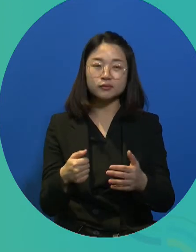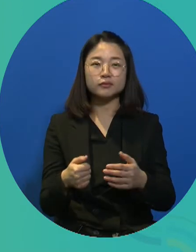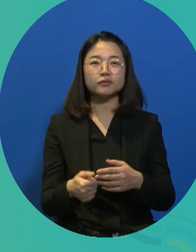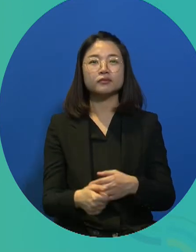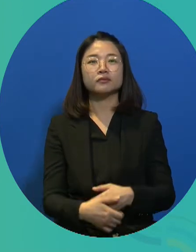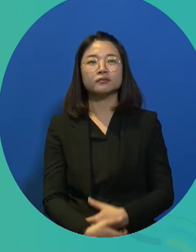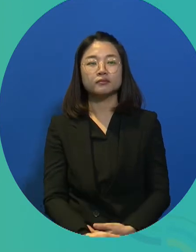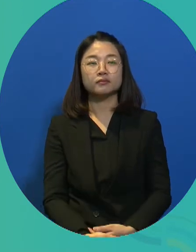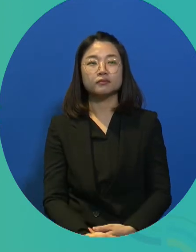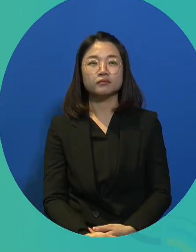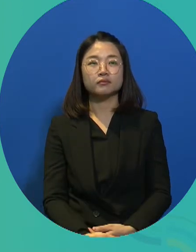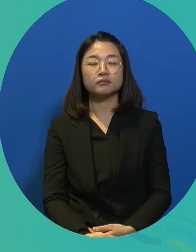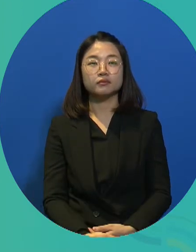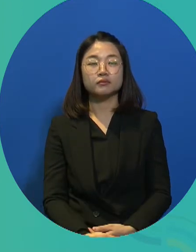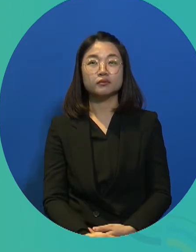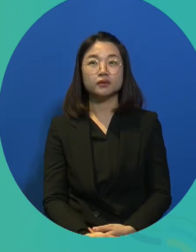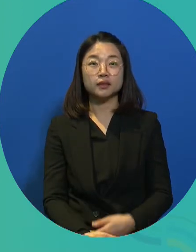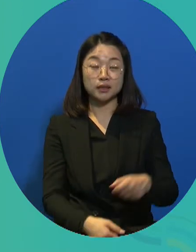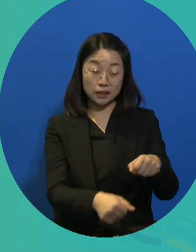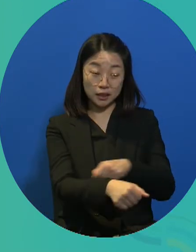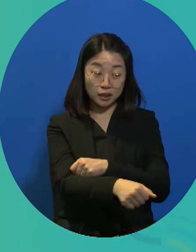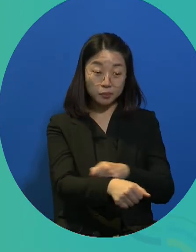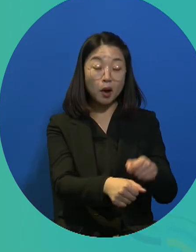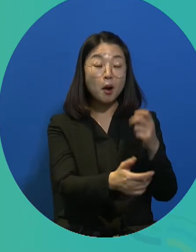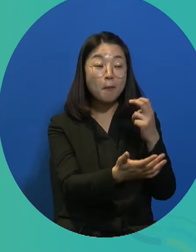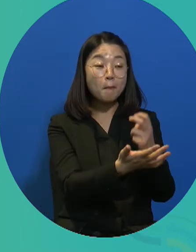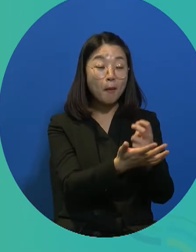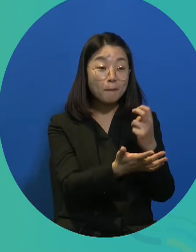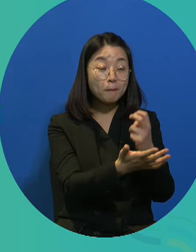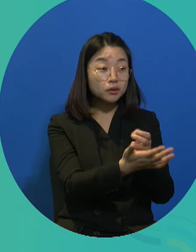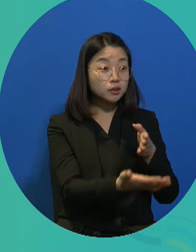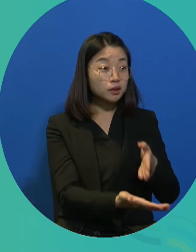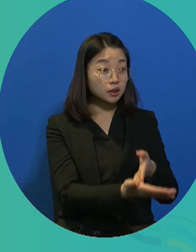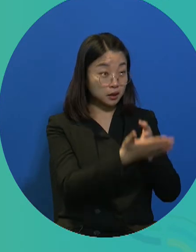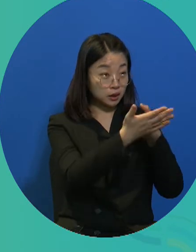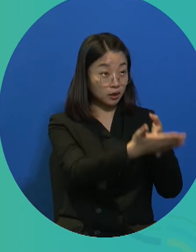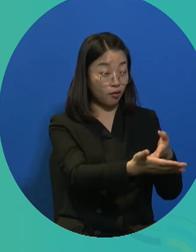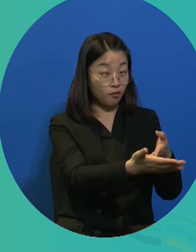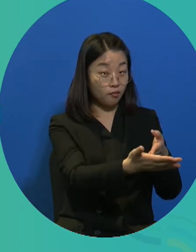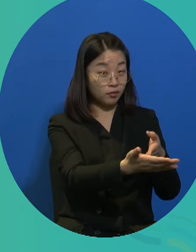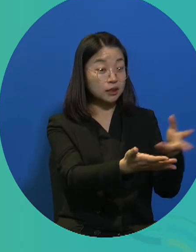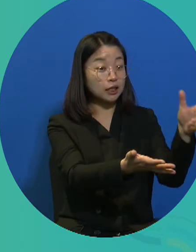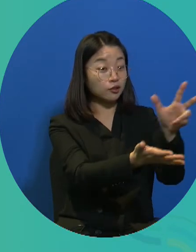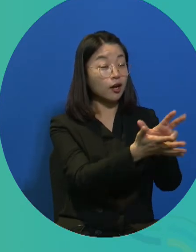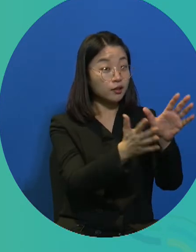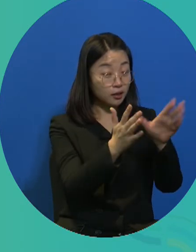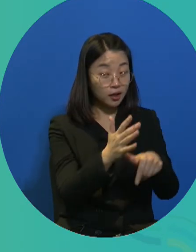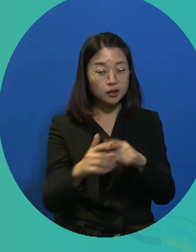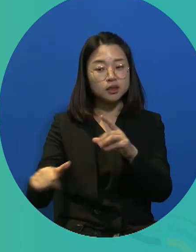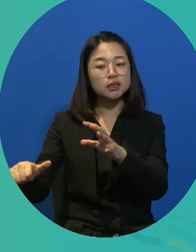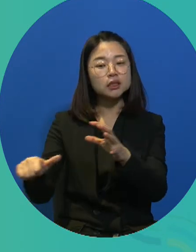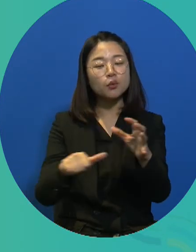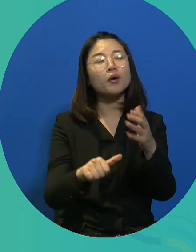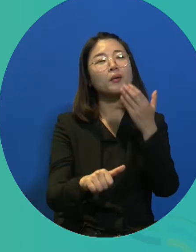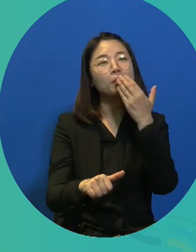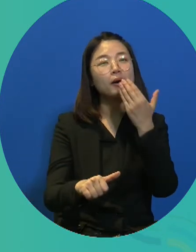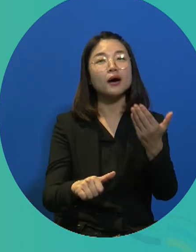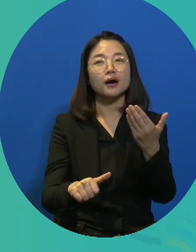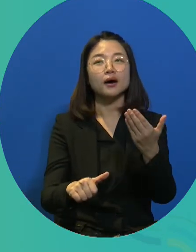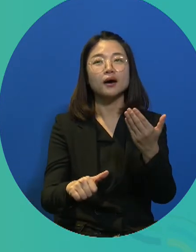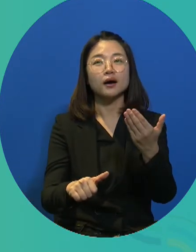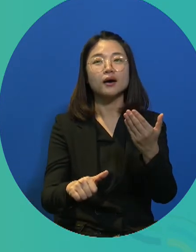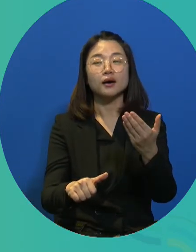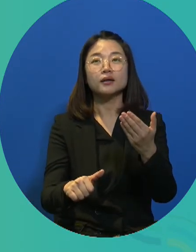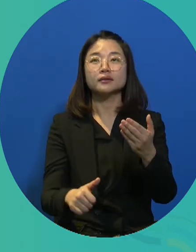확보를 위해서는 특별 법안을 제정하는 등의 그 어느 정도의 입법적인 조치가 마련될 필요도